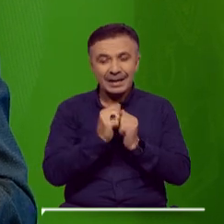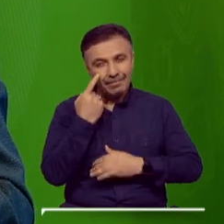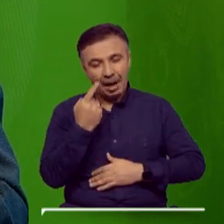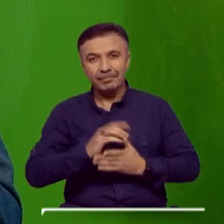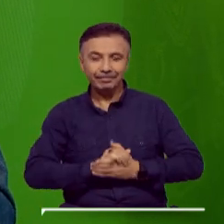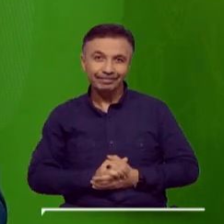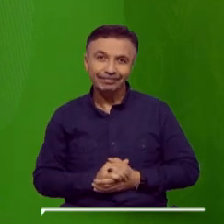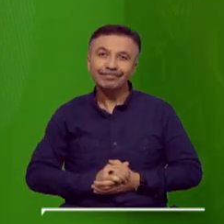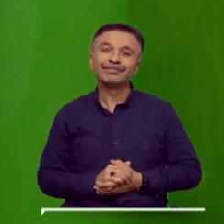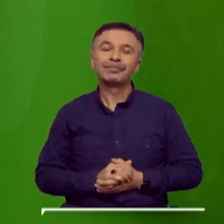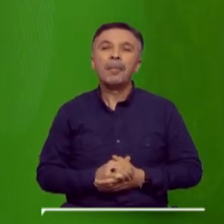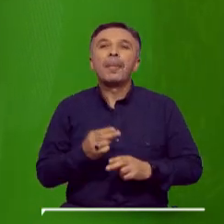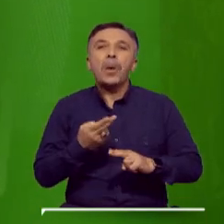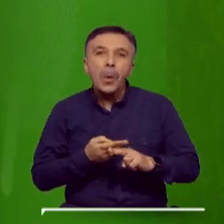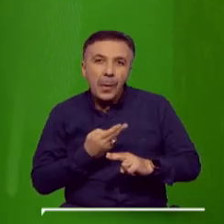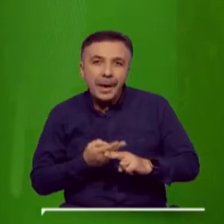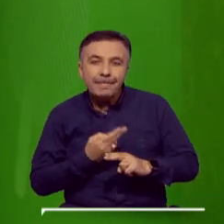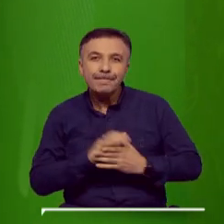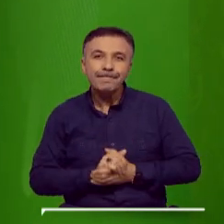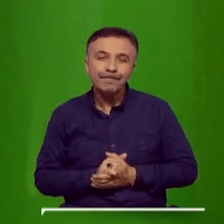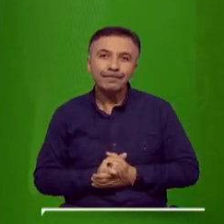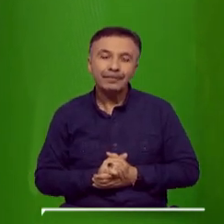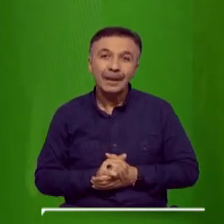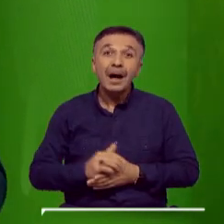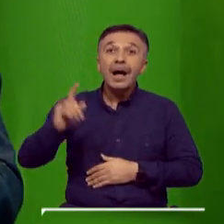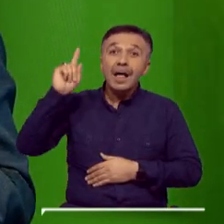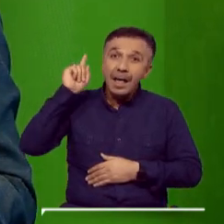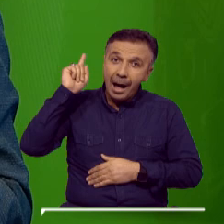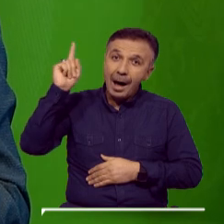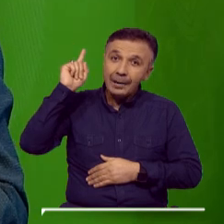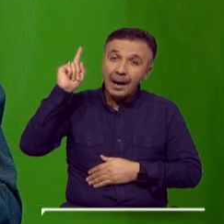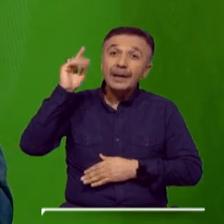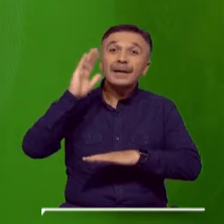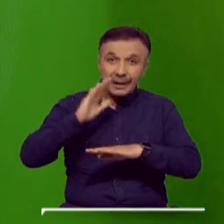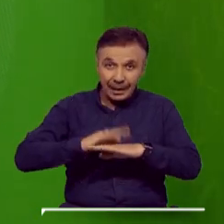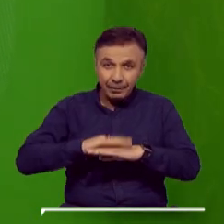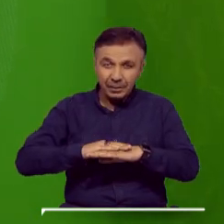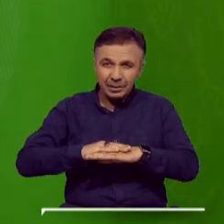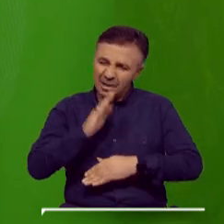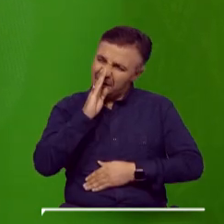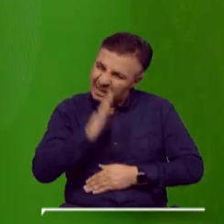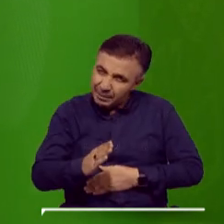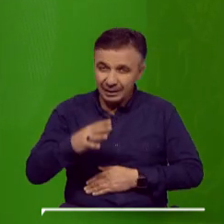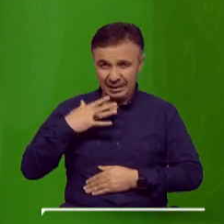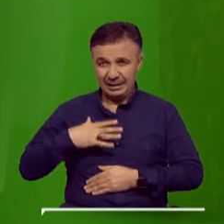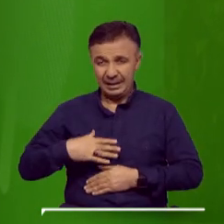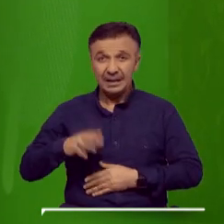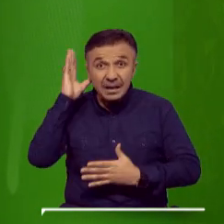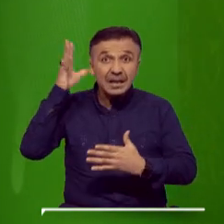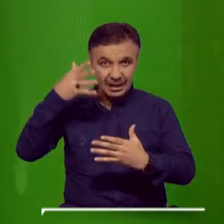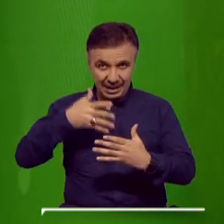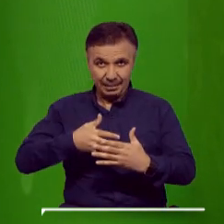atalım. Mesela Allah'ın yapmamızı kesin bir şekilde istediği